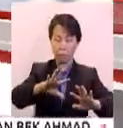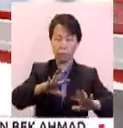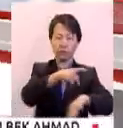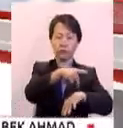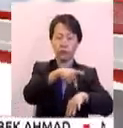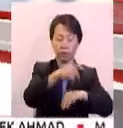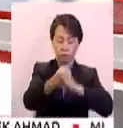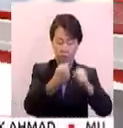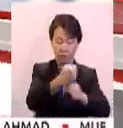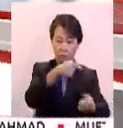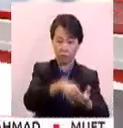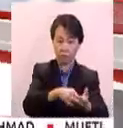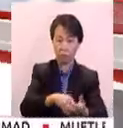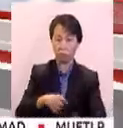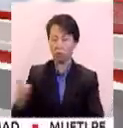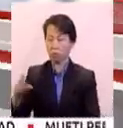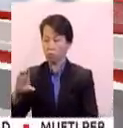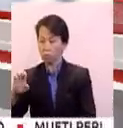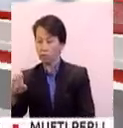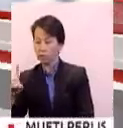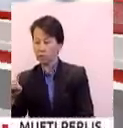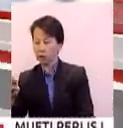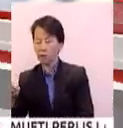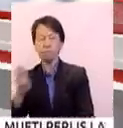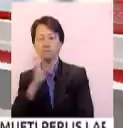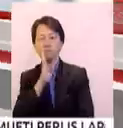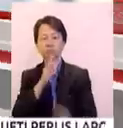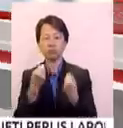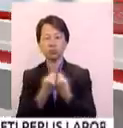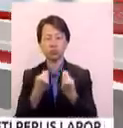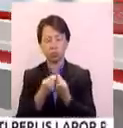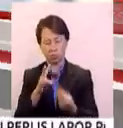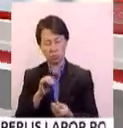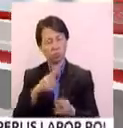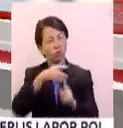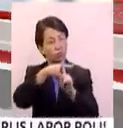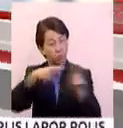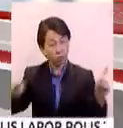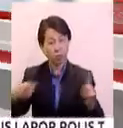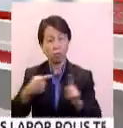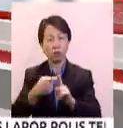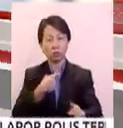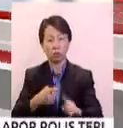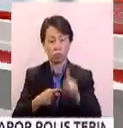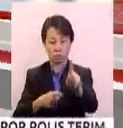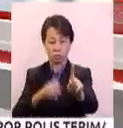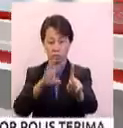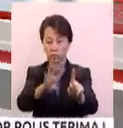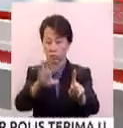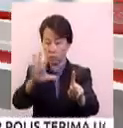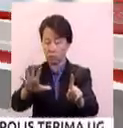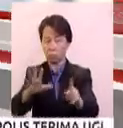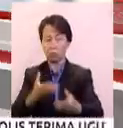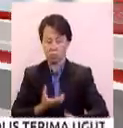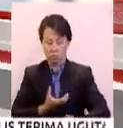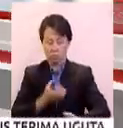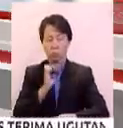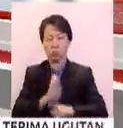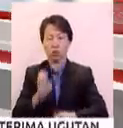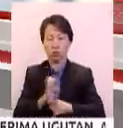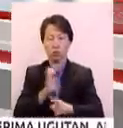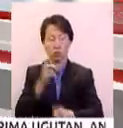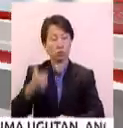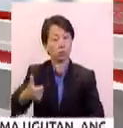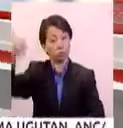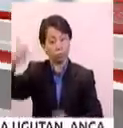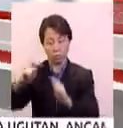Dimension Datuk Megat Zulkarnain Omardin berkata jumlah itu adalah hampir separuh daripada 145 pinggan emas yang